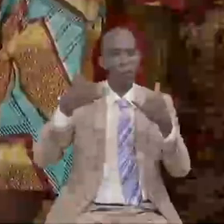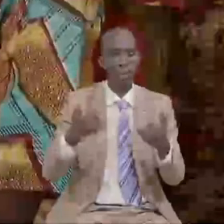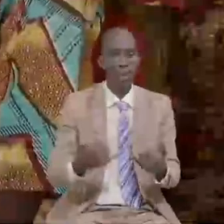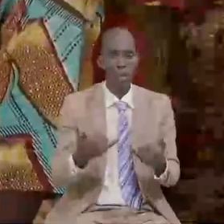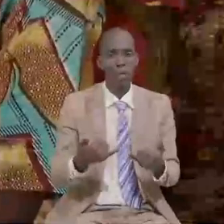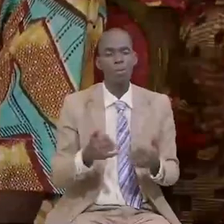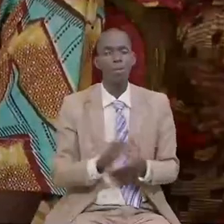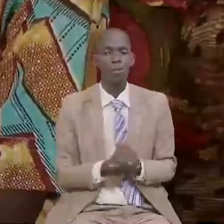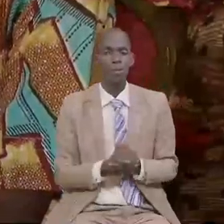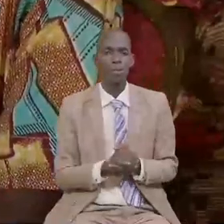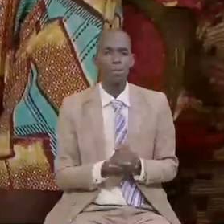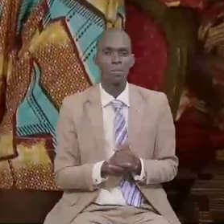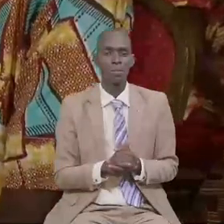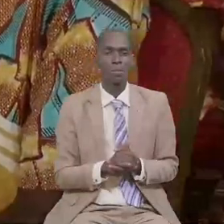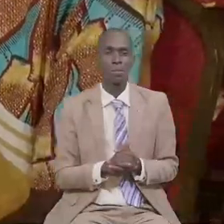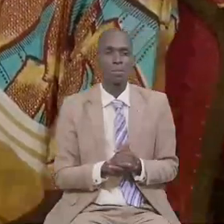l'invitation du roi.